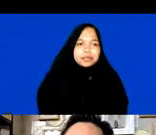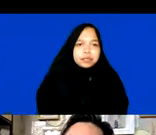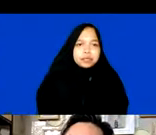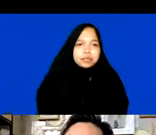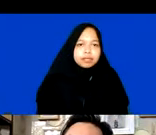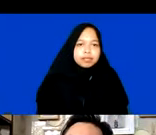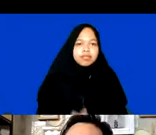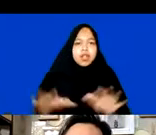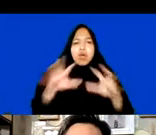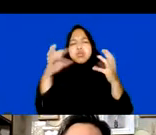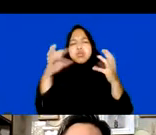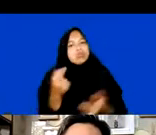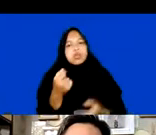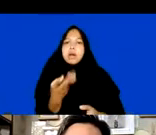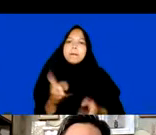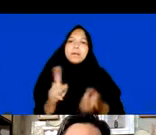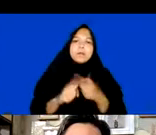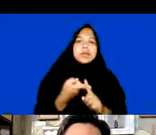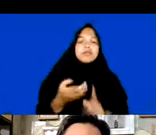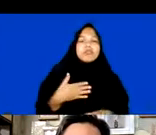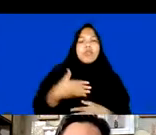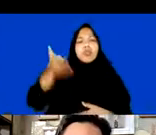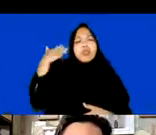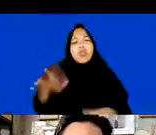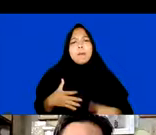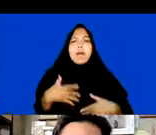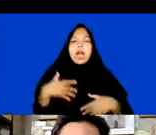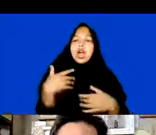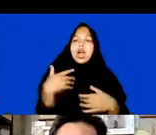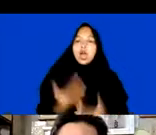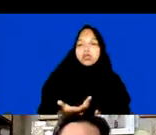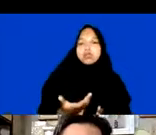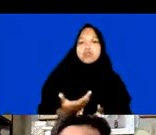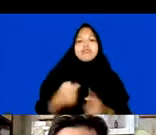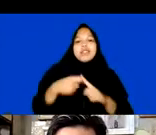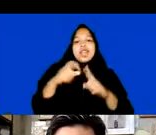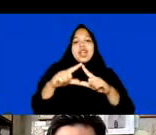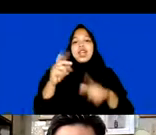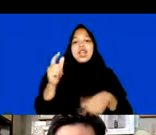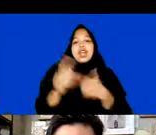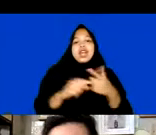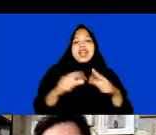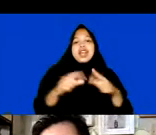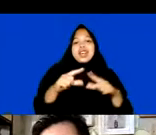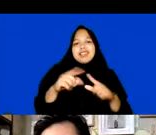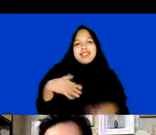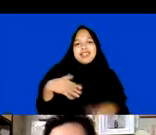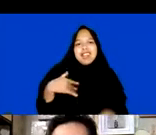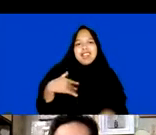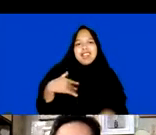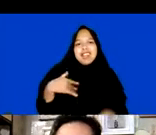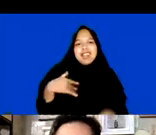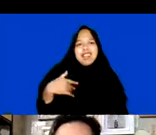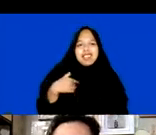kayak pengen banget punya karya saya gitu kayak apa? Duh, terlalu mahal nih ya gitu kan. Terus akhirnya ya saya coba deh bikin